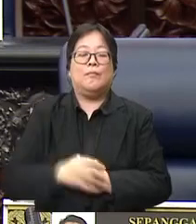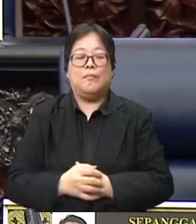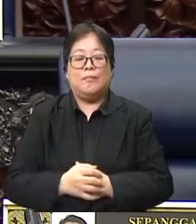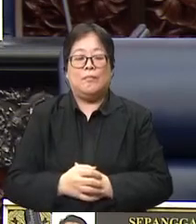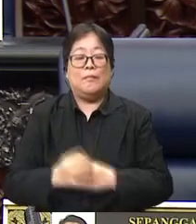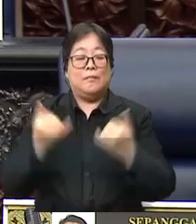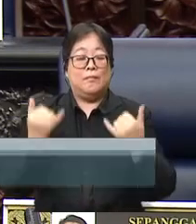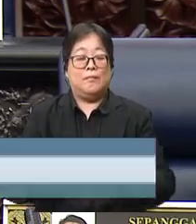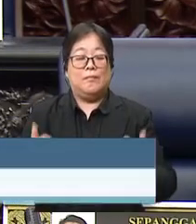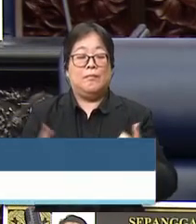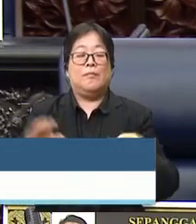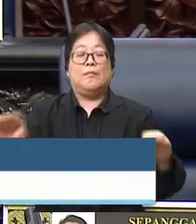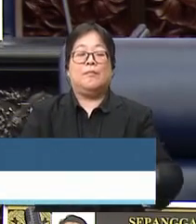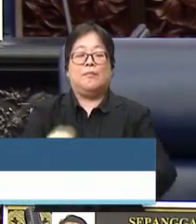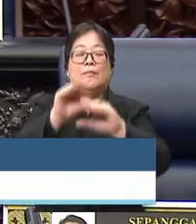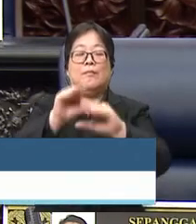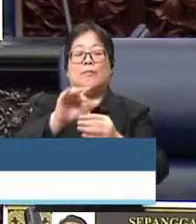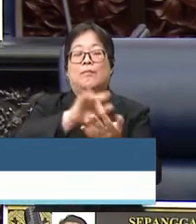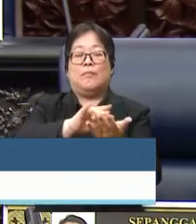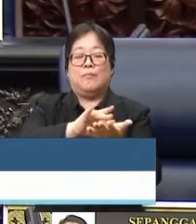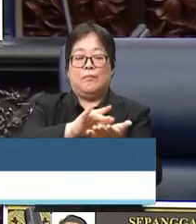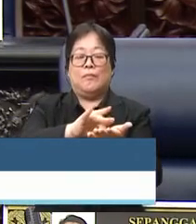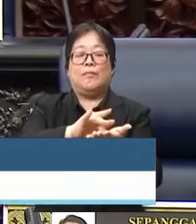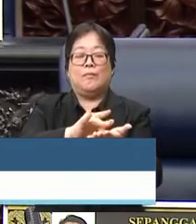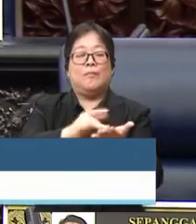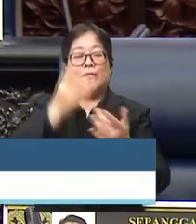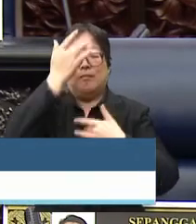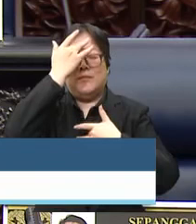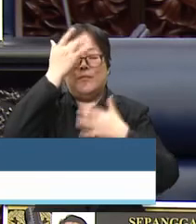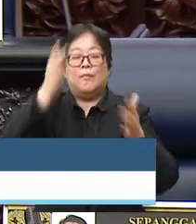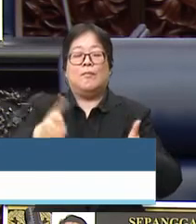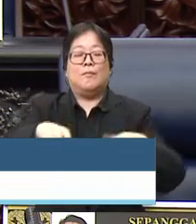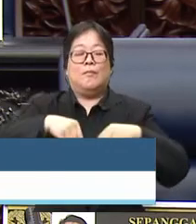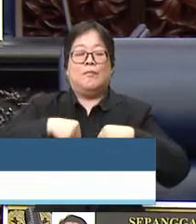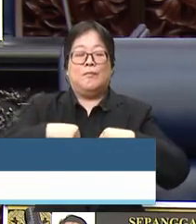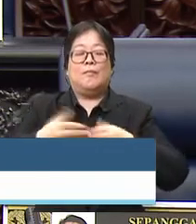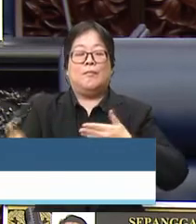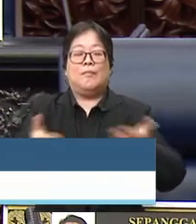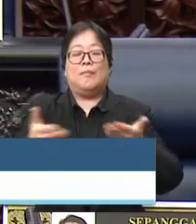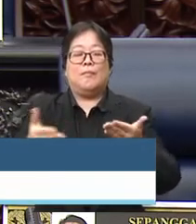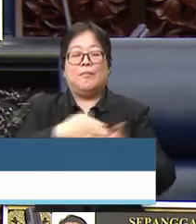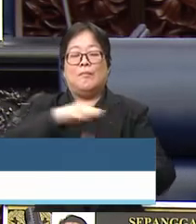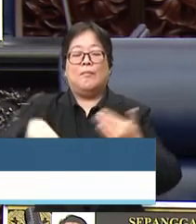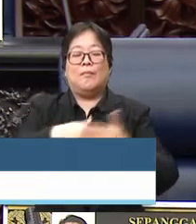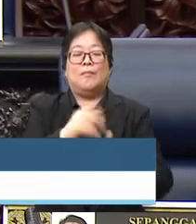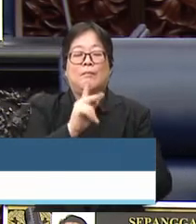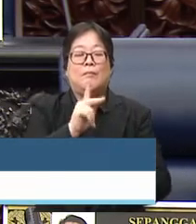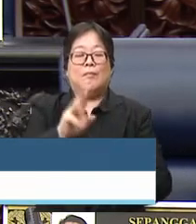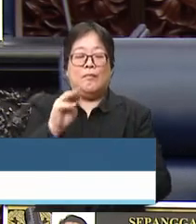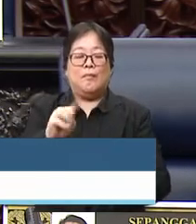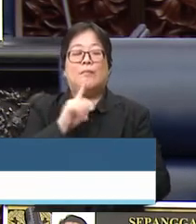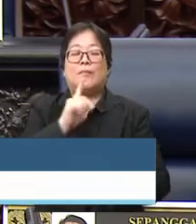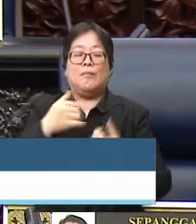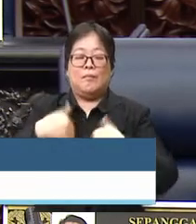Pada masa ini, subsidi ubat-ubatan kepada pesakit yang menerima rawatan di semua fasiliti KKM